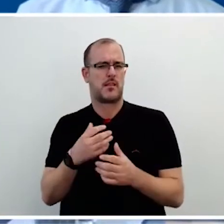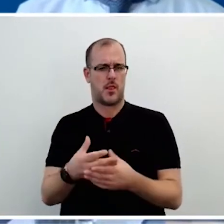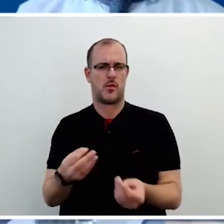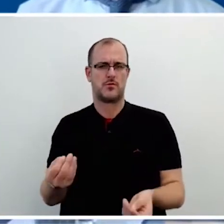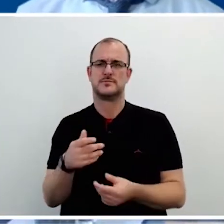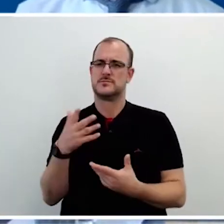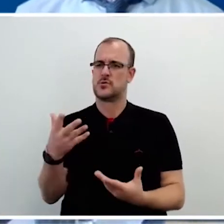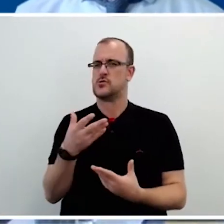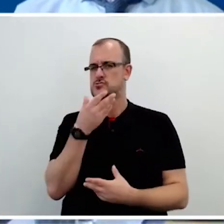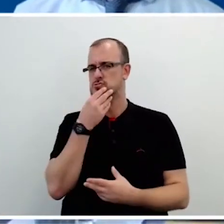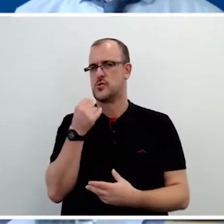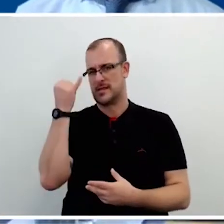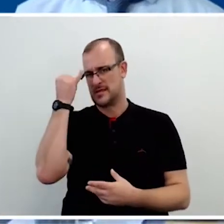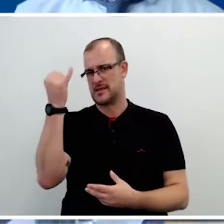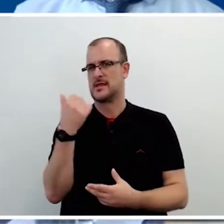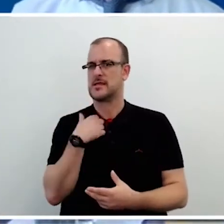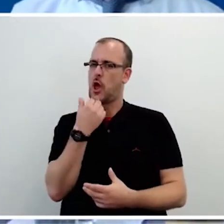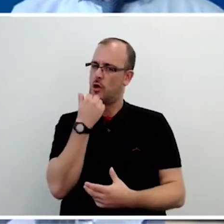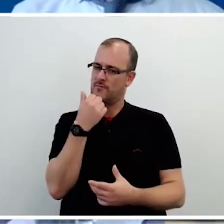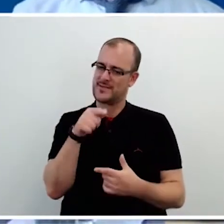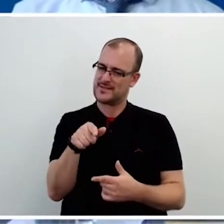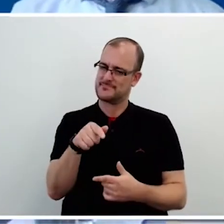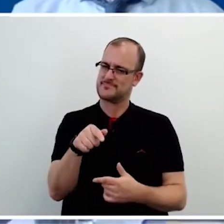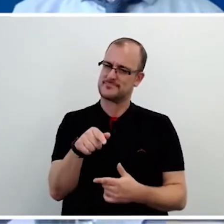eine schöne Idee finde. Und da hoffe ich auch, dass wir jetzt